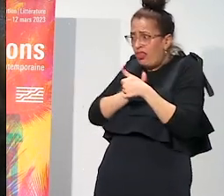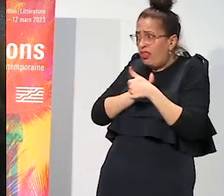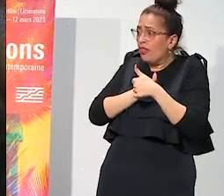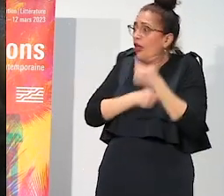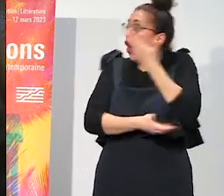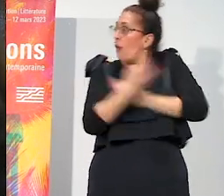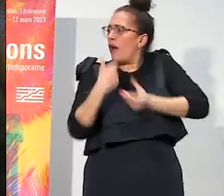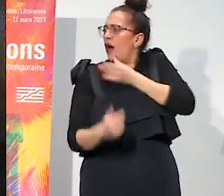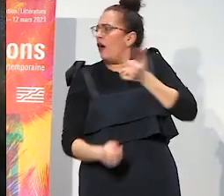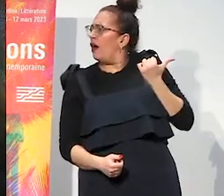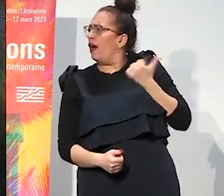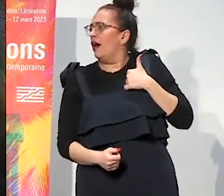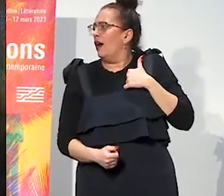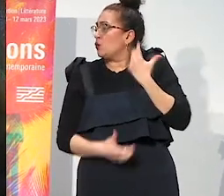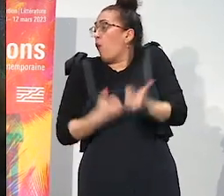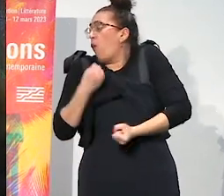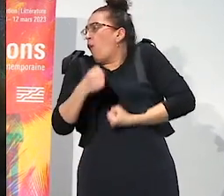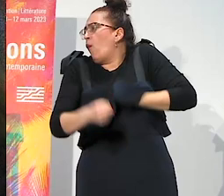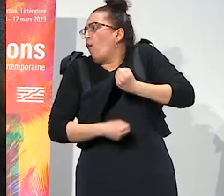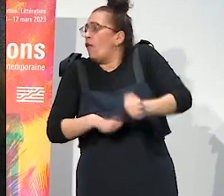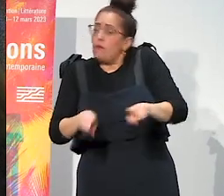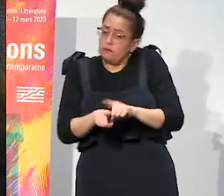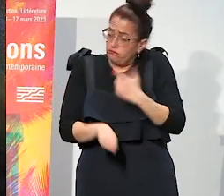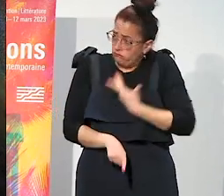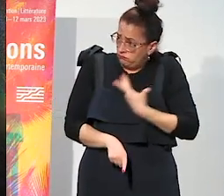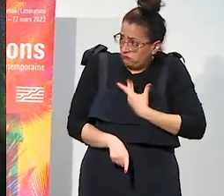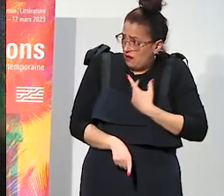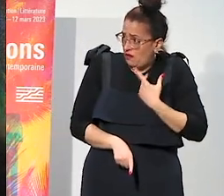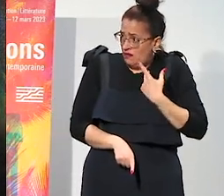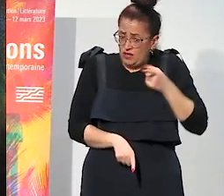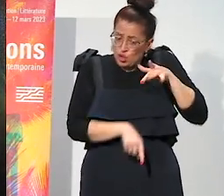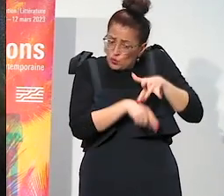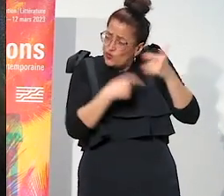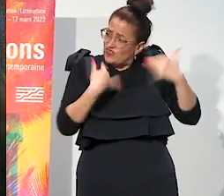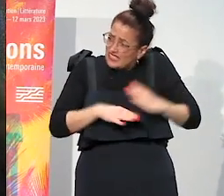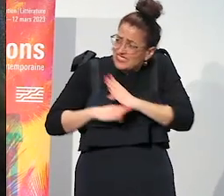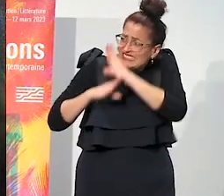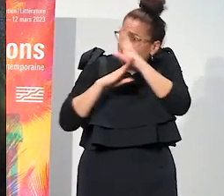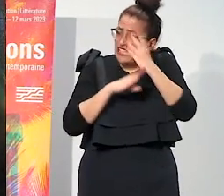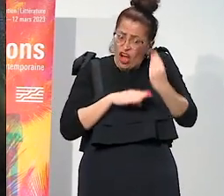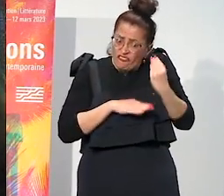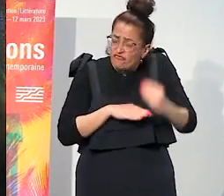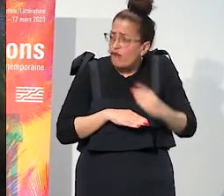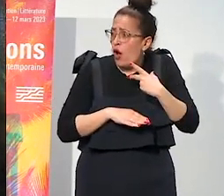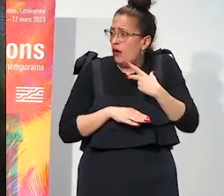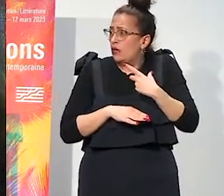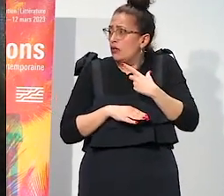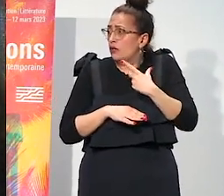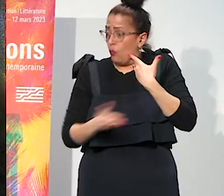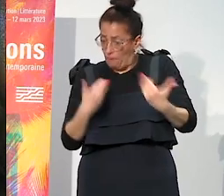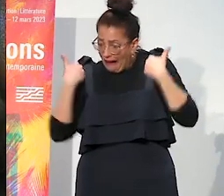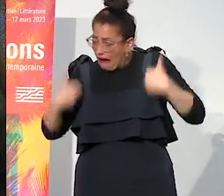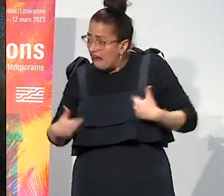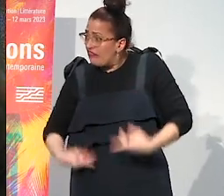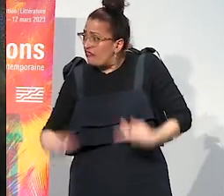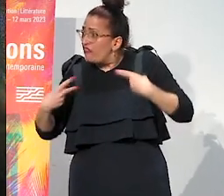souffert. Et je ne suis pas ma mère qui a été cachée enfant. Je n'ai pas souffert, je n'ai pas ce traumatisme-là. Donc la question, c'est ma